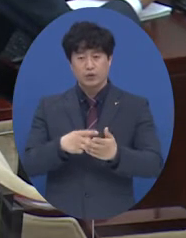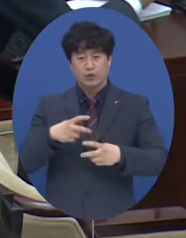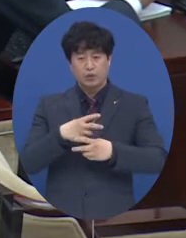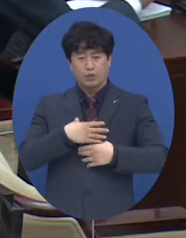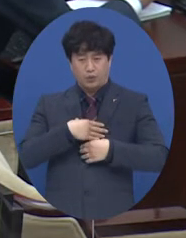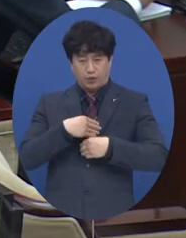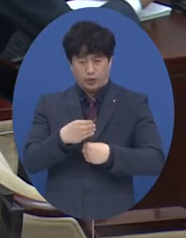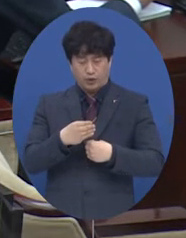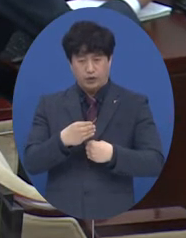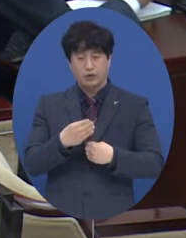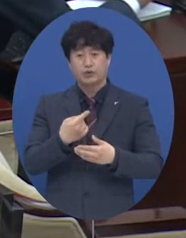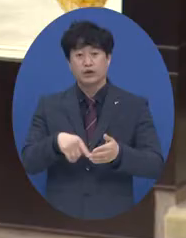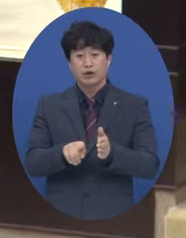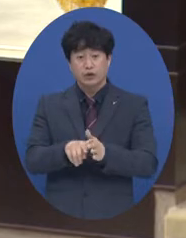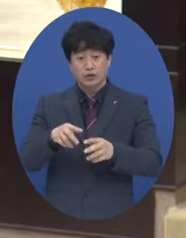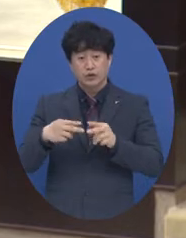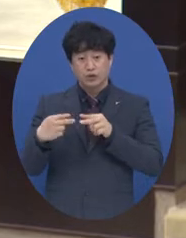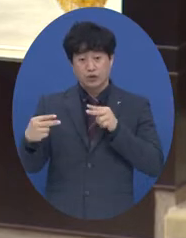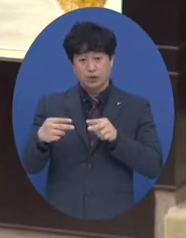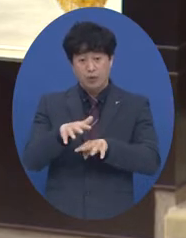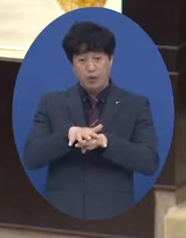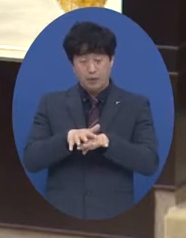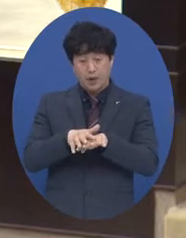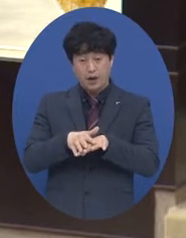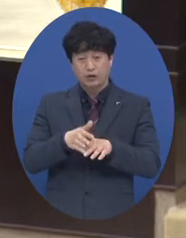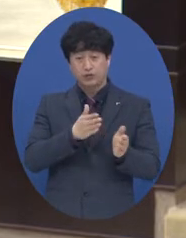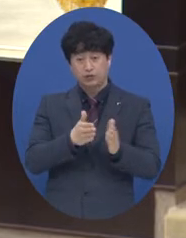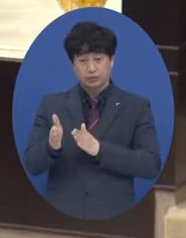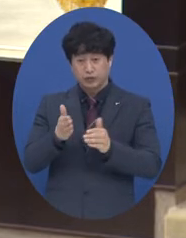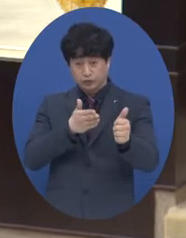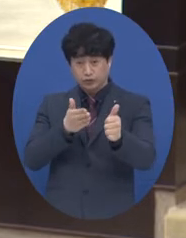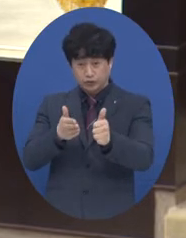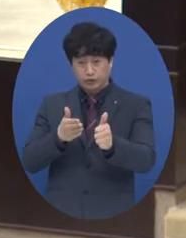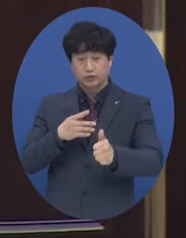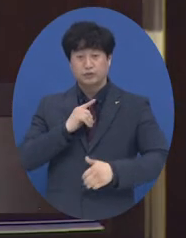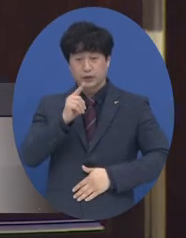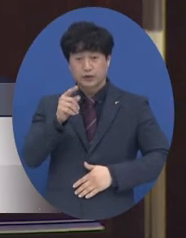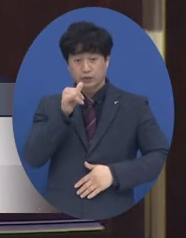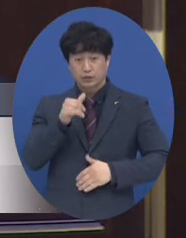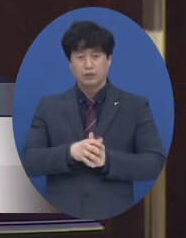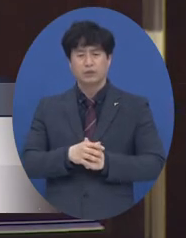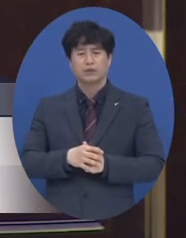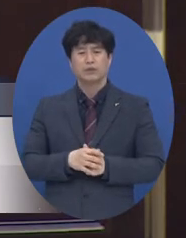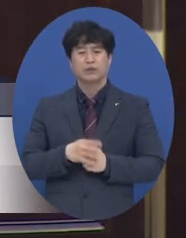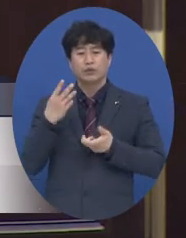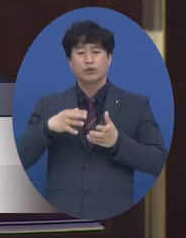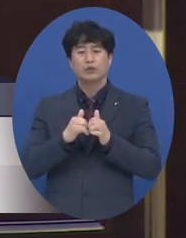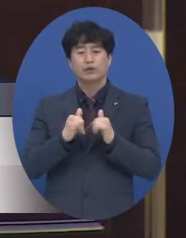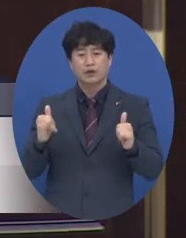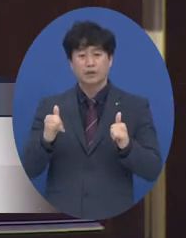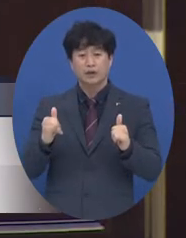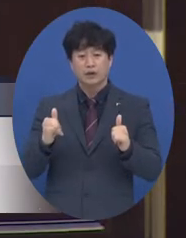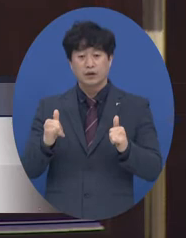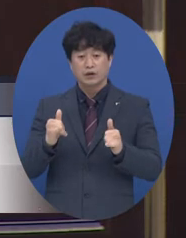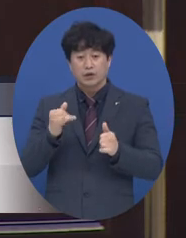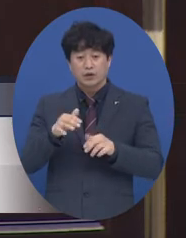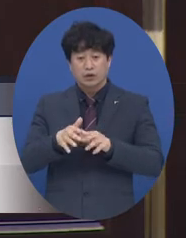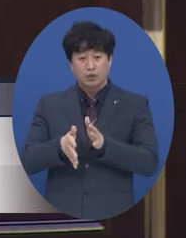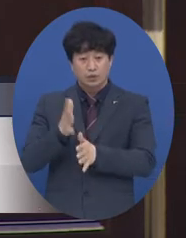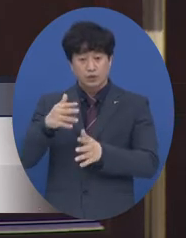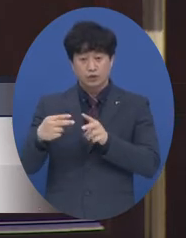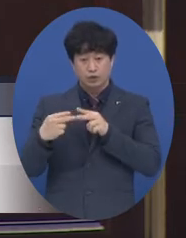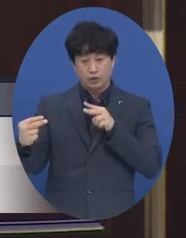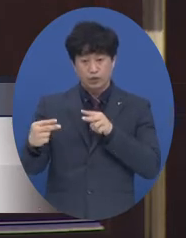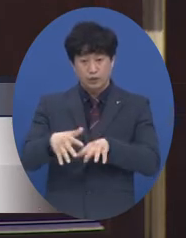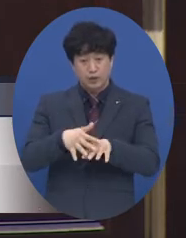경기도 중심 철도망 대책마련을 촉구하는 목소리가 나왔고 경기도 만 의 도시 철분 멍 을 구축하여